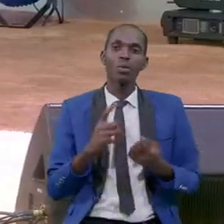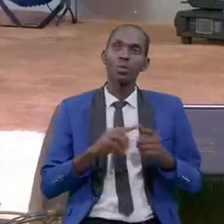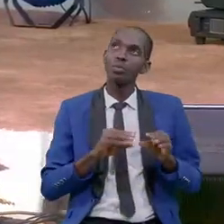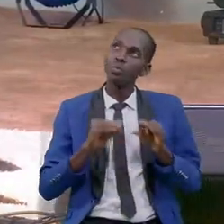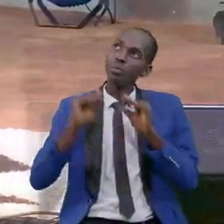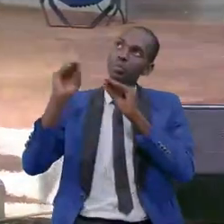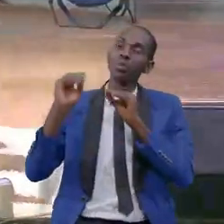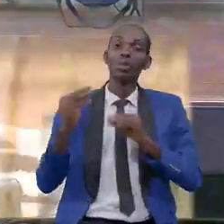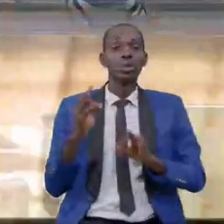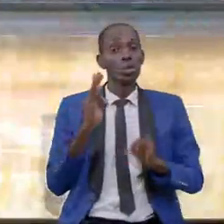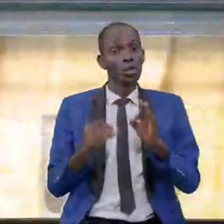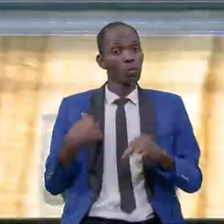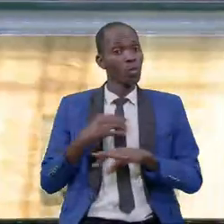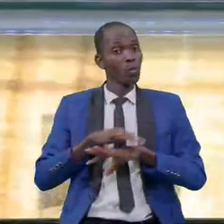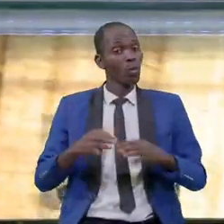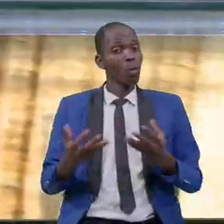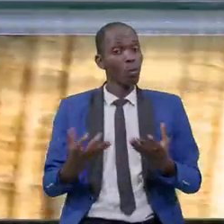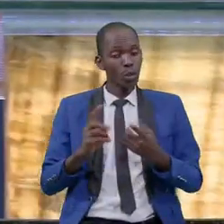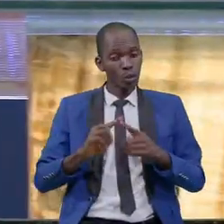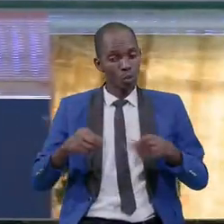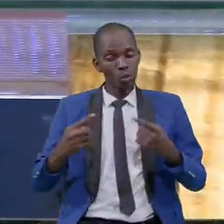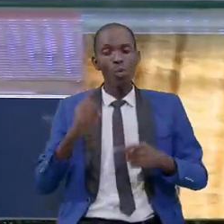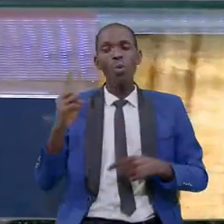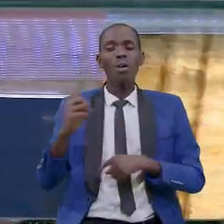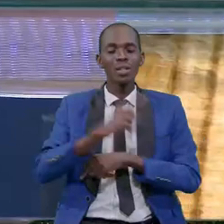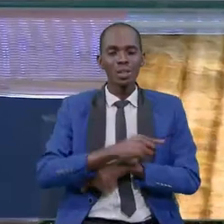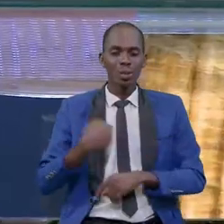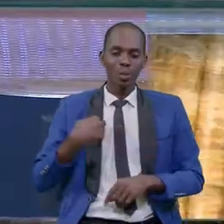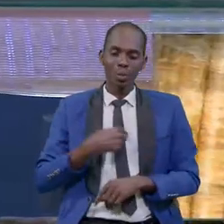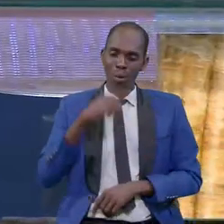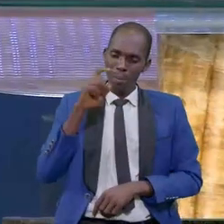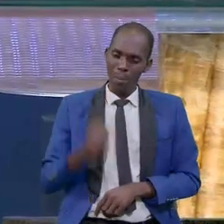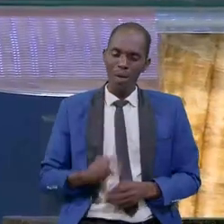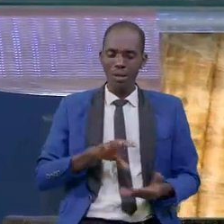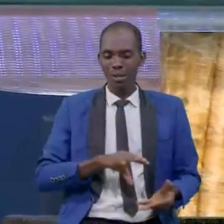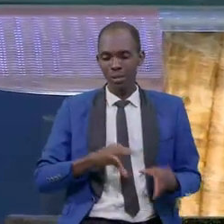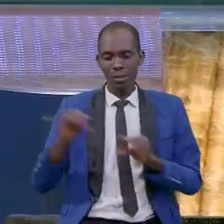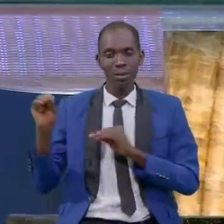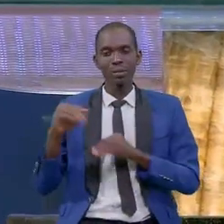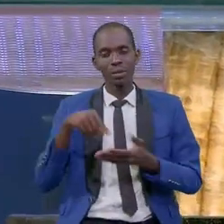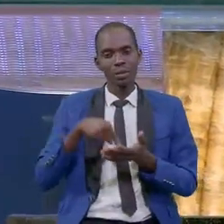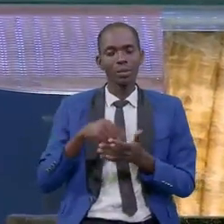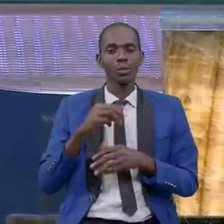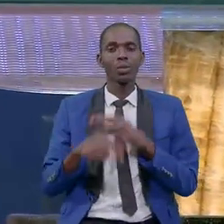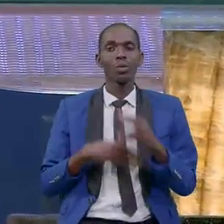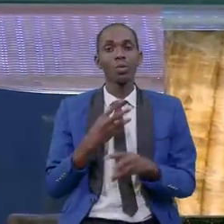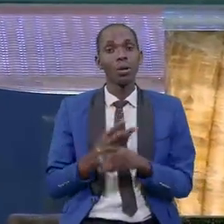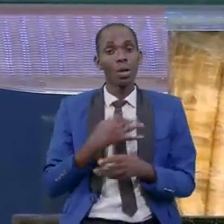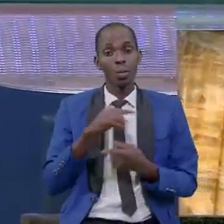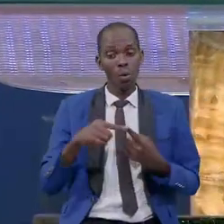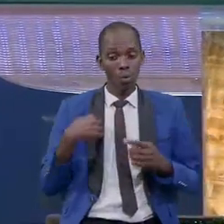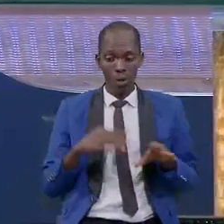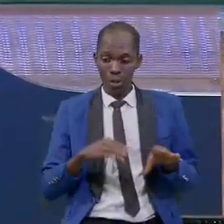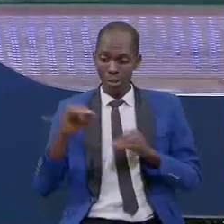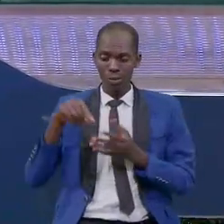l'au-delà. Même si nous ne voulons pas aller, un jour, nous quitterons ce monde. Lorsque nous quitterons ce monde,